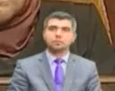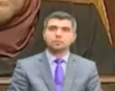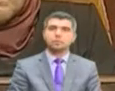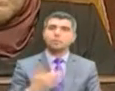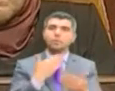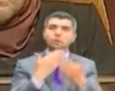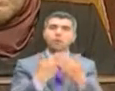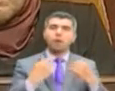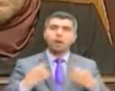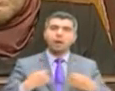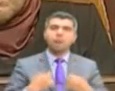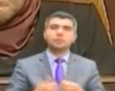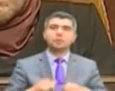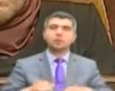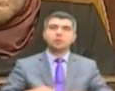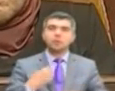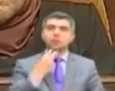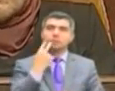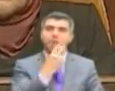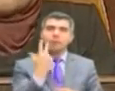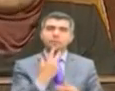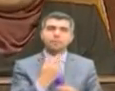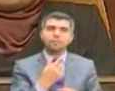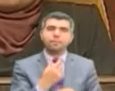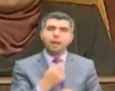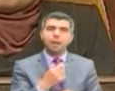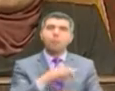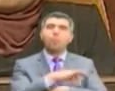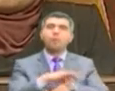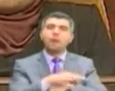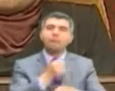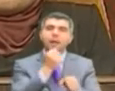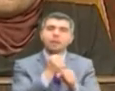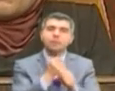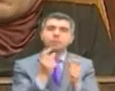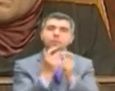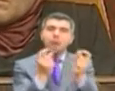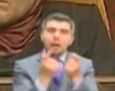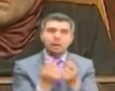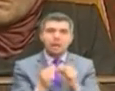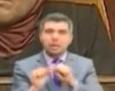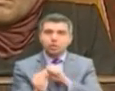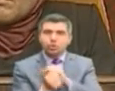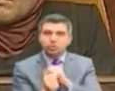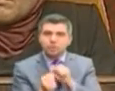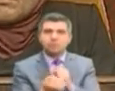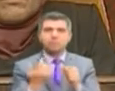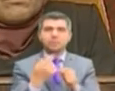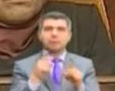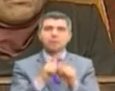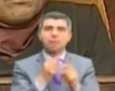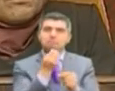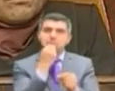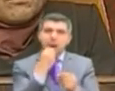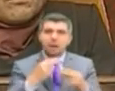شكرا سيد رئيس. سيد وزير، واقع مستخدمي هذه الشركات سواء عمال النظافة أو الحراسة أو مطاعم مدرسية